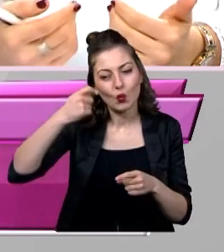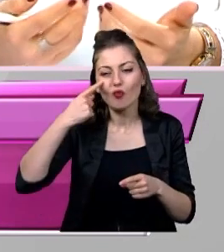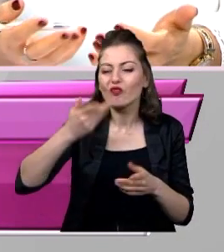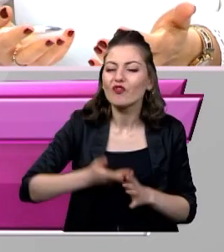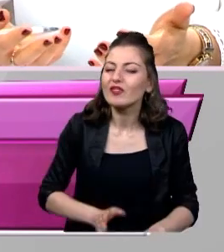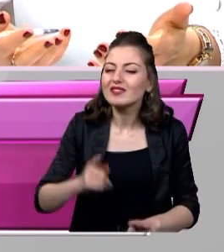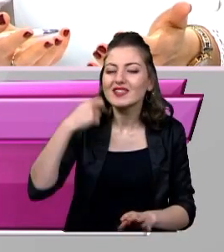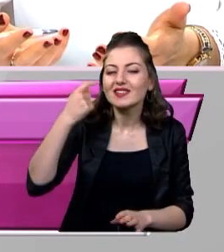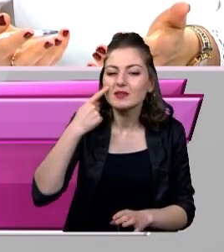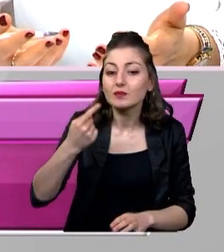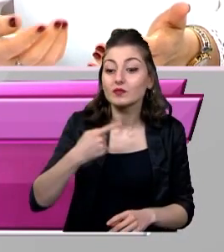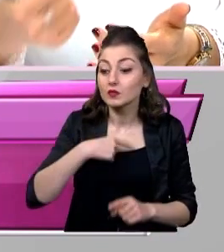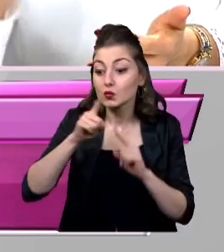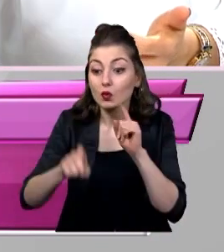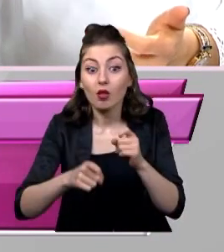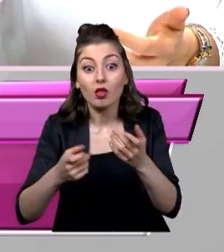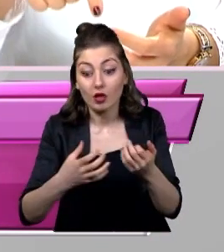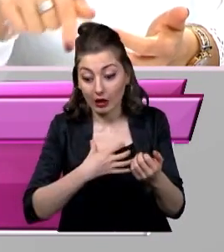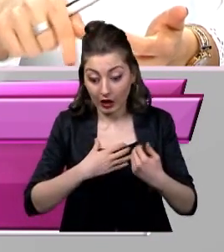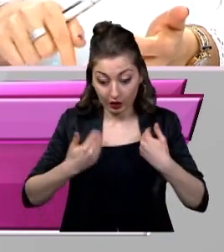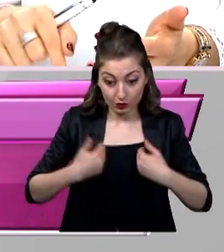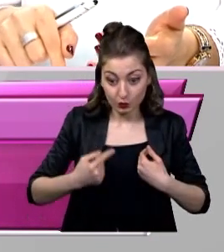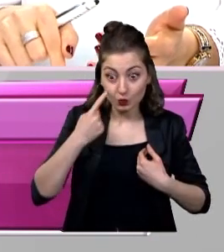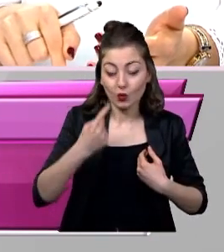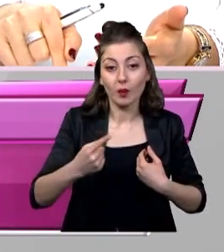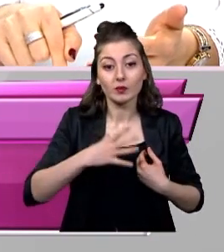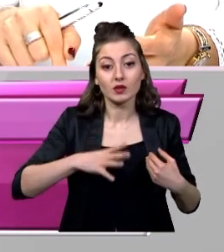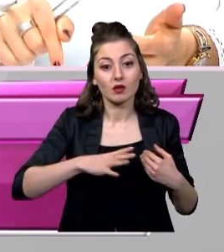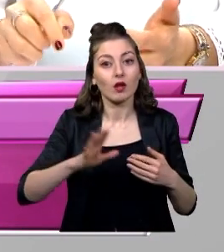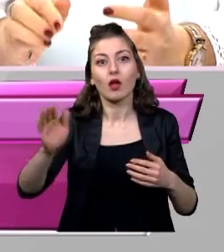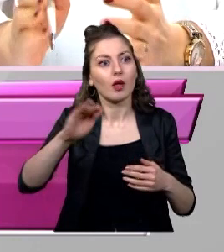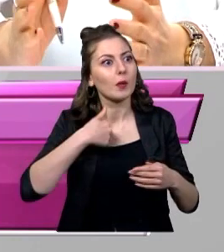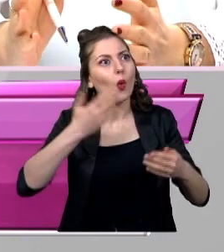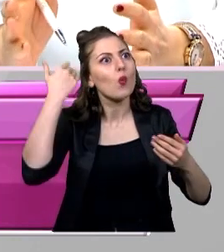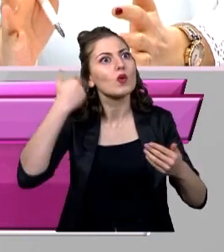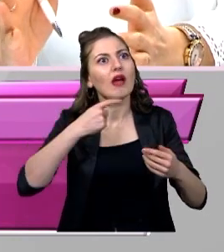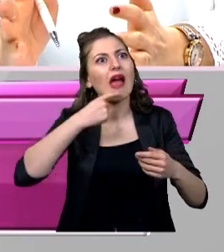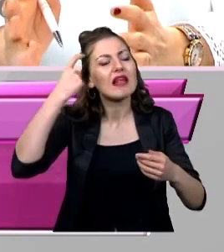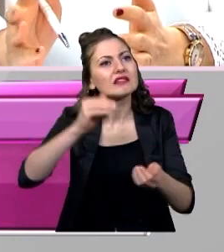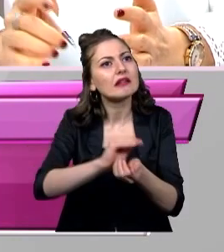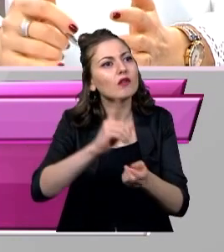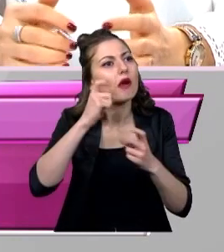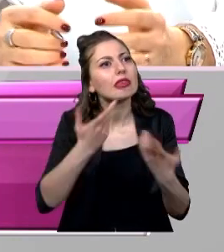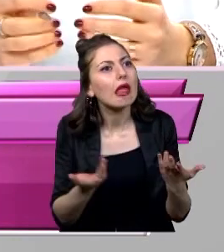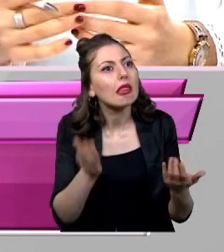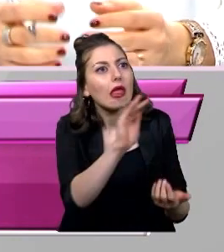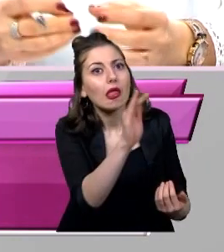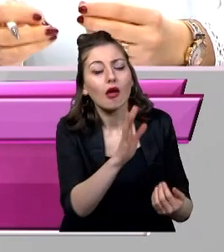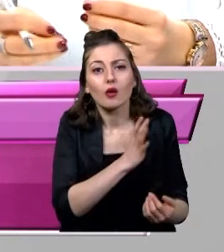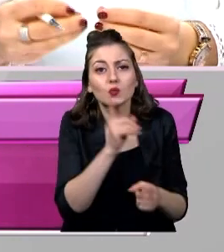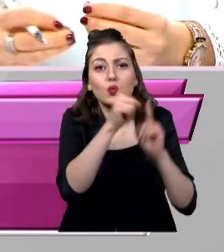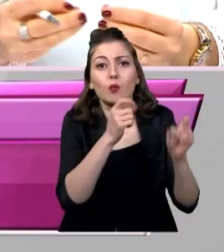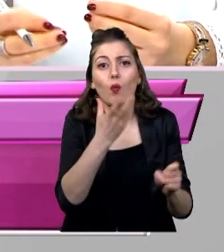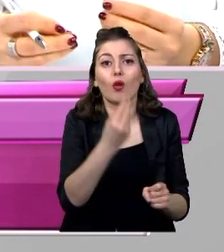izlerken sormaya başlayacak kendisininki görmek isteyecek işte Tam da o zamanlarda ya da